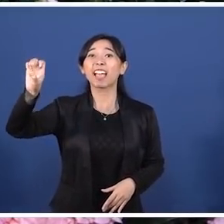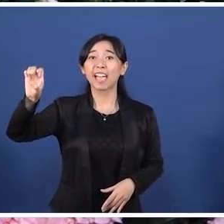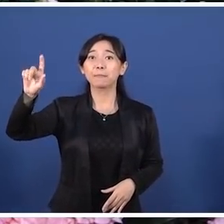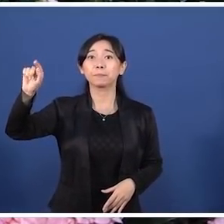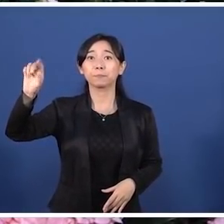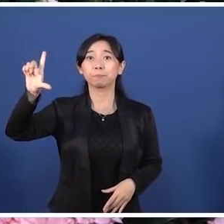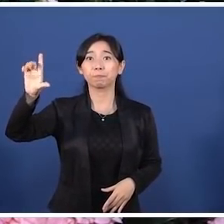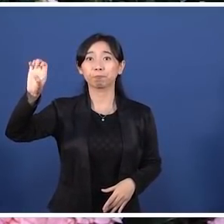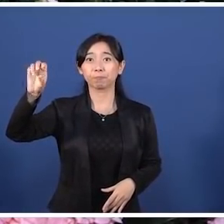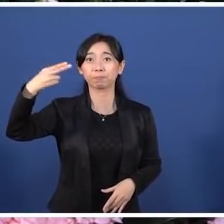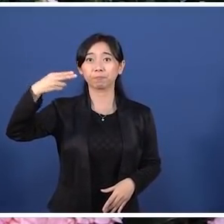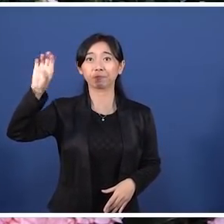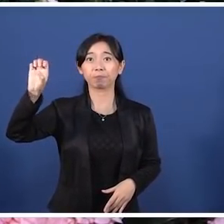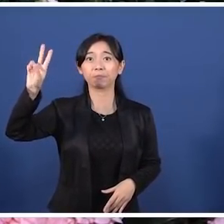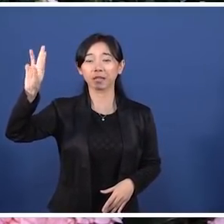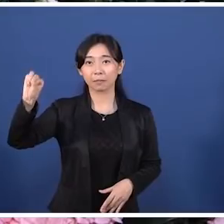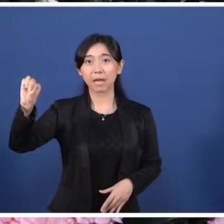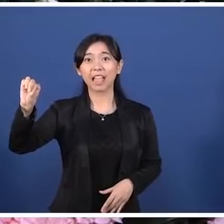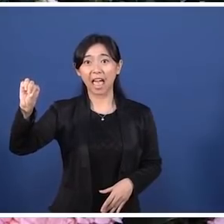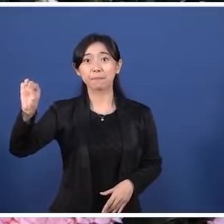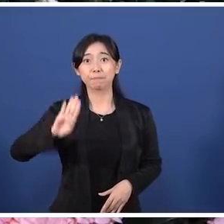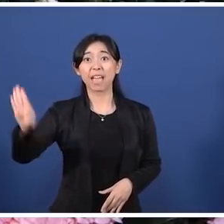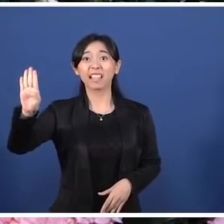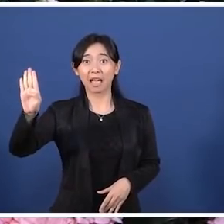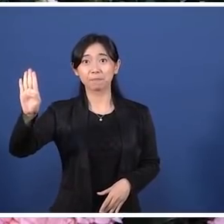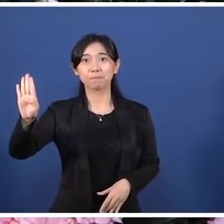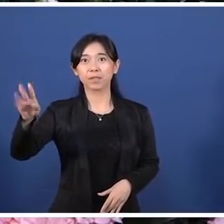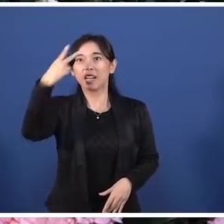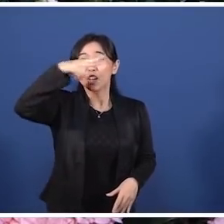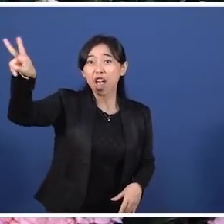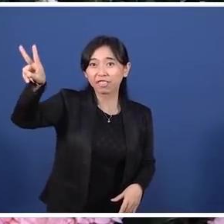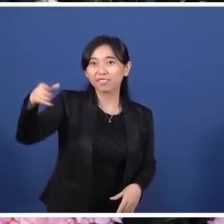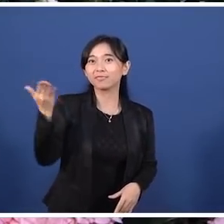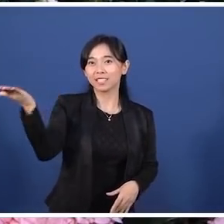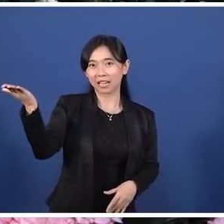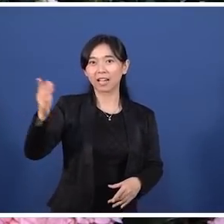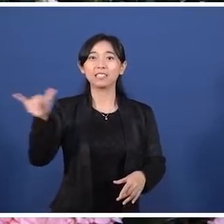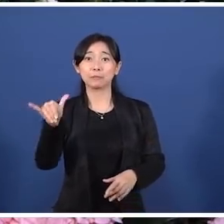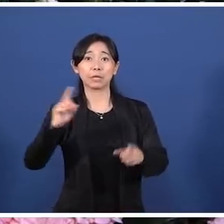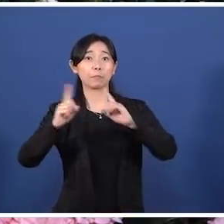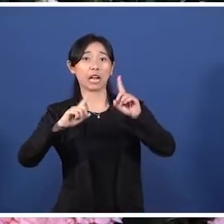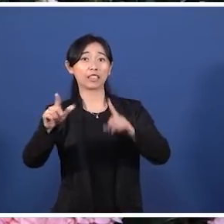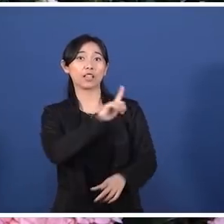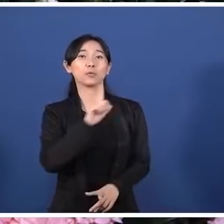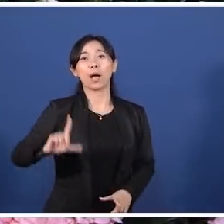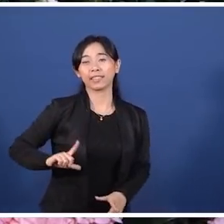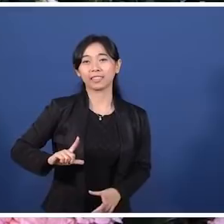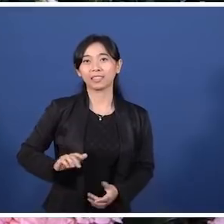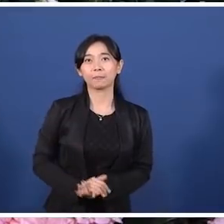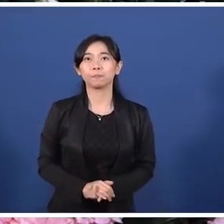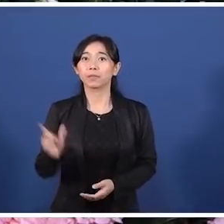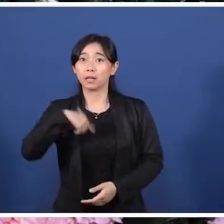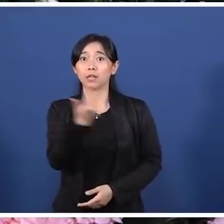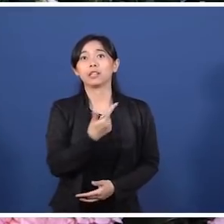untuk melihat apa yang terjadi di sana seperti yang diberitahukan Tuhan kepada kita. Saudara-saudara,